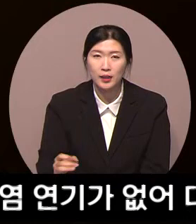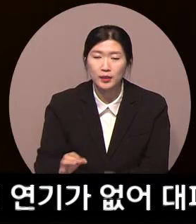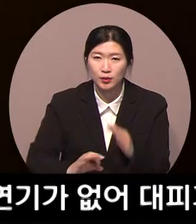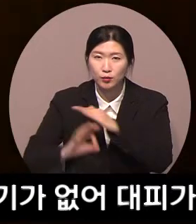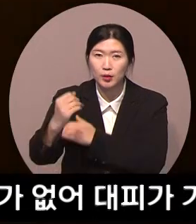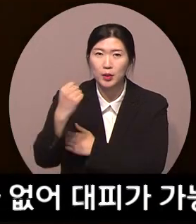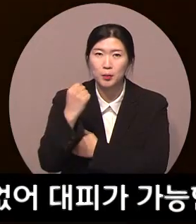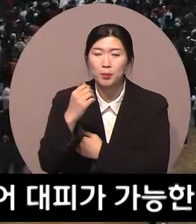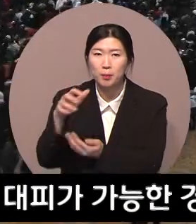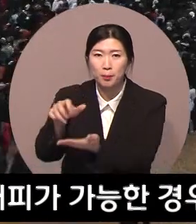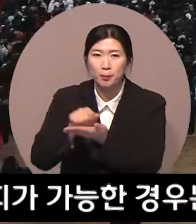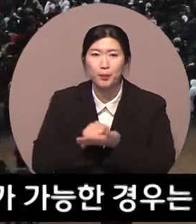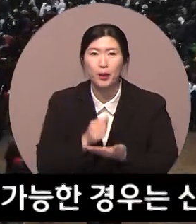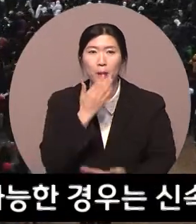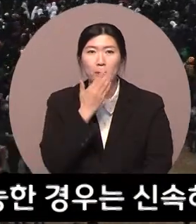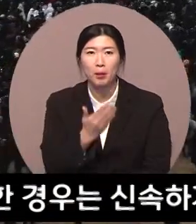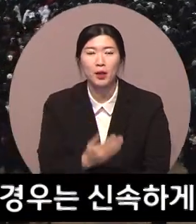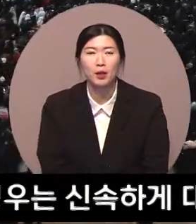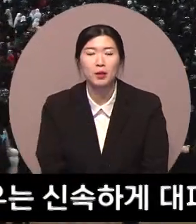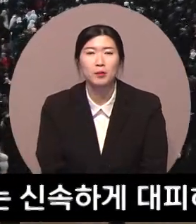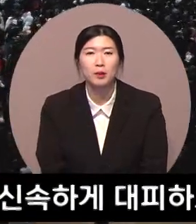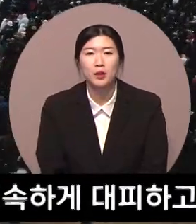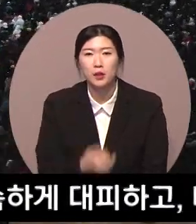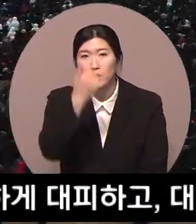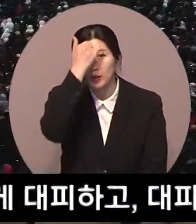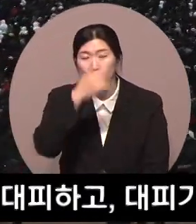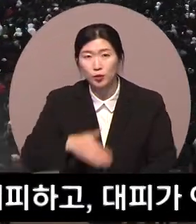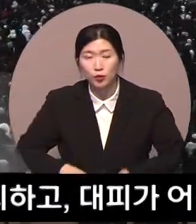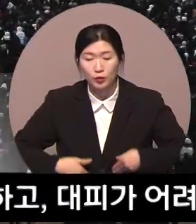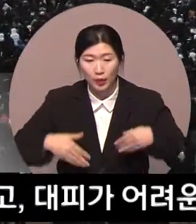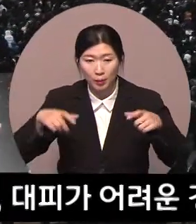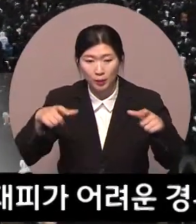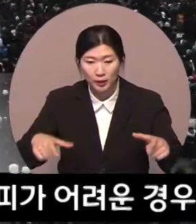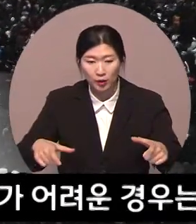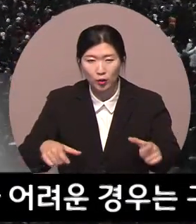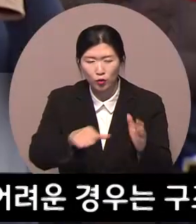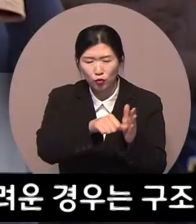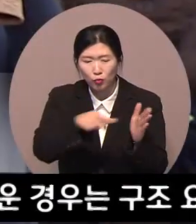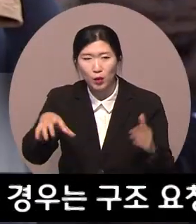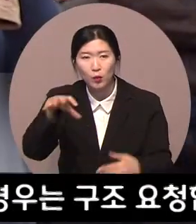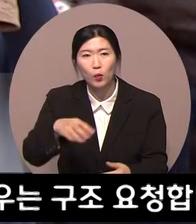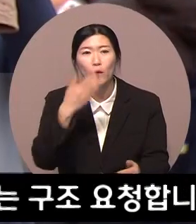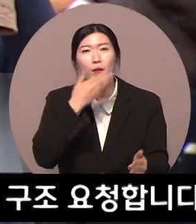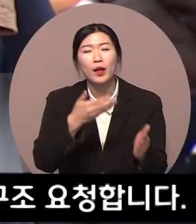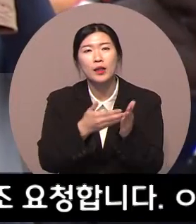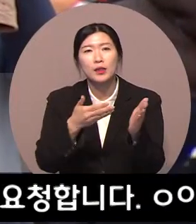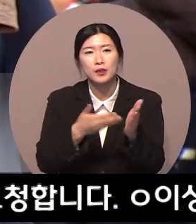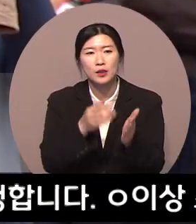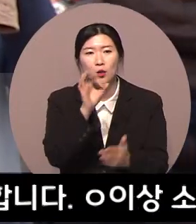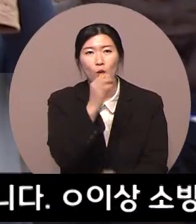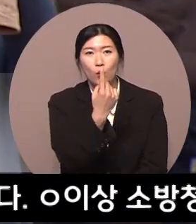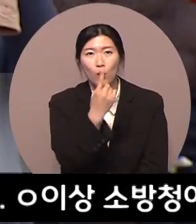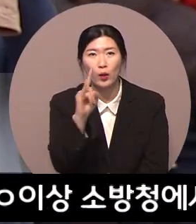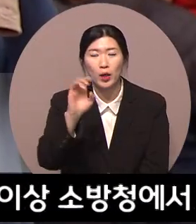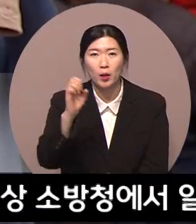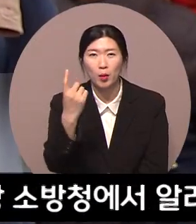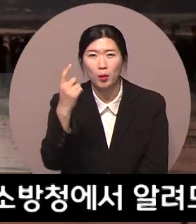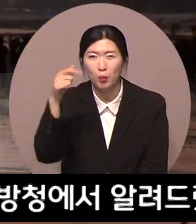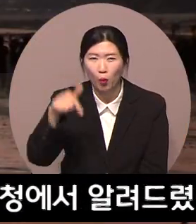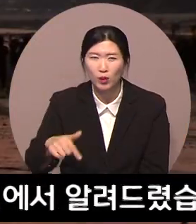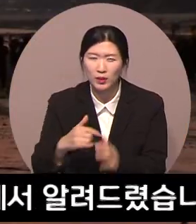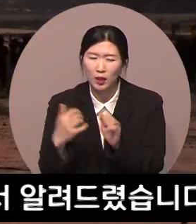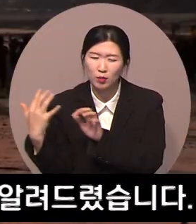만날 수 있습니다 충남에서는 전국적으로 이름이 알려진 당진 외목 마을이 가장 분빌 것으로